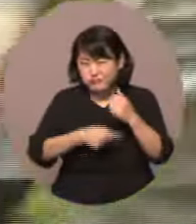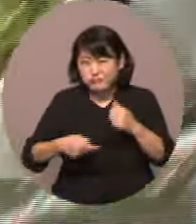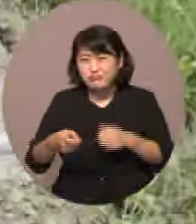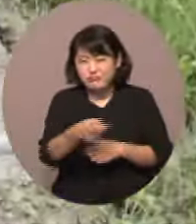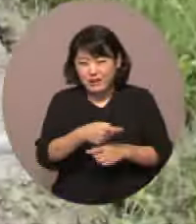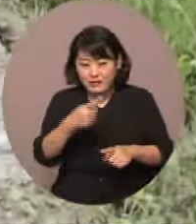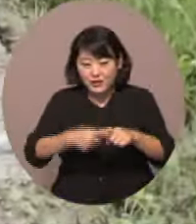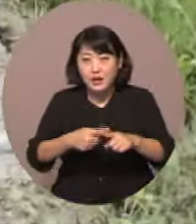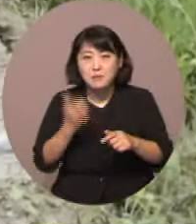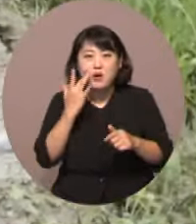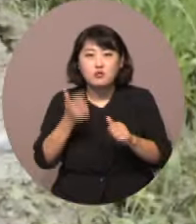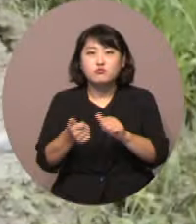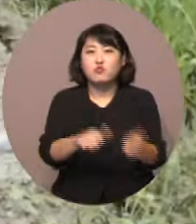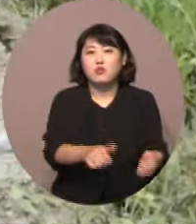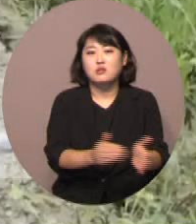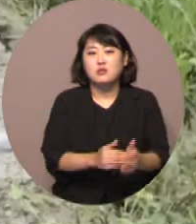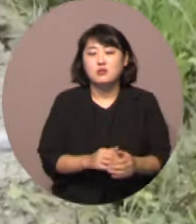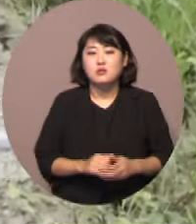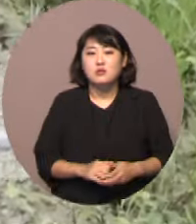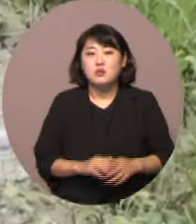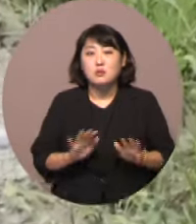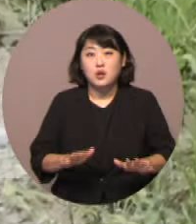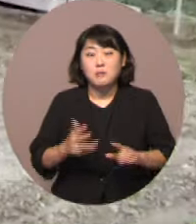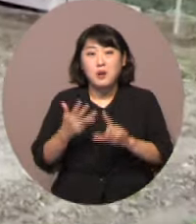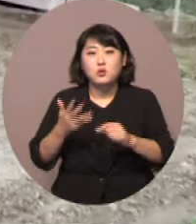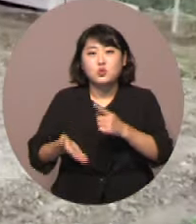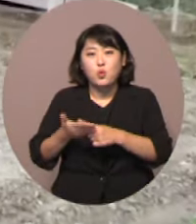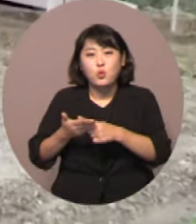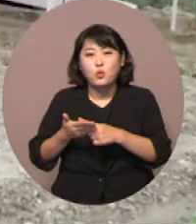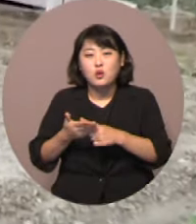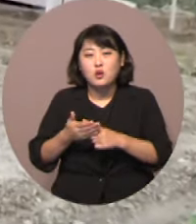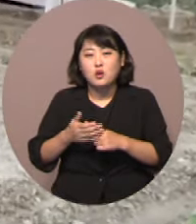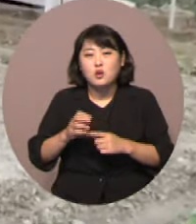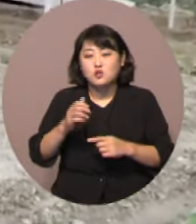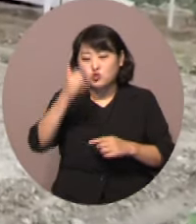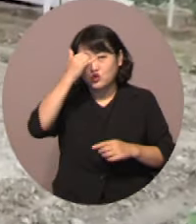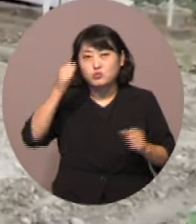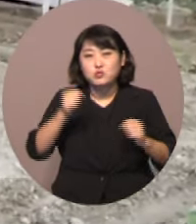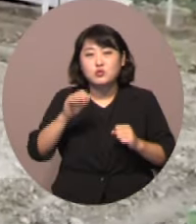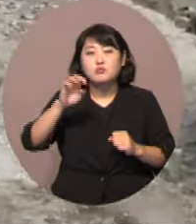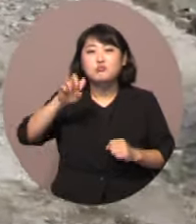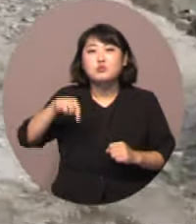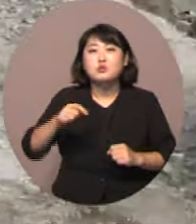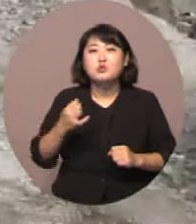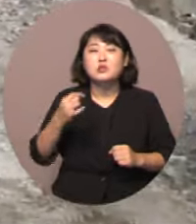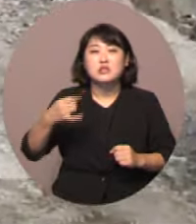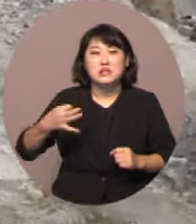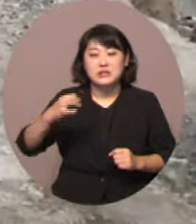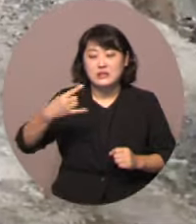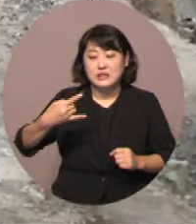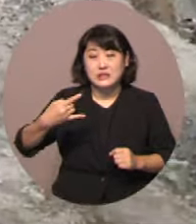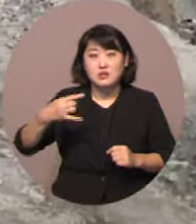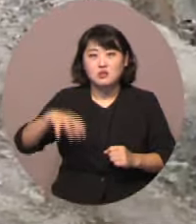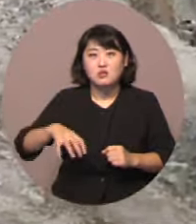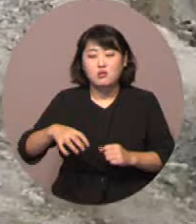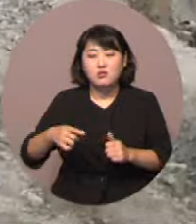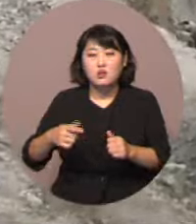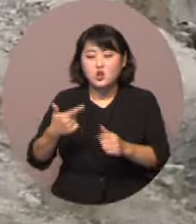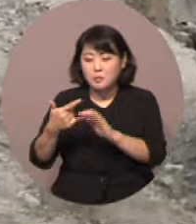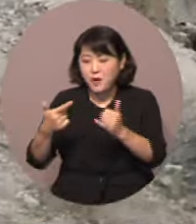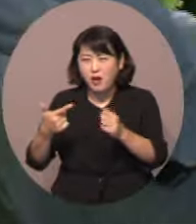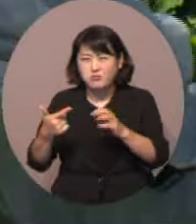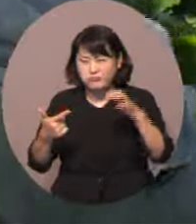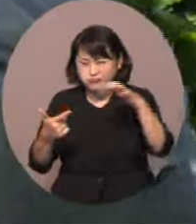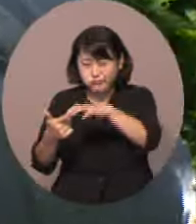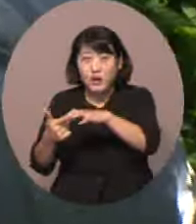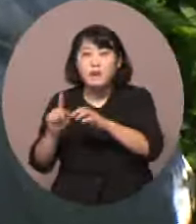숨졌고 이달 초에도 충북 문의에서 벌때가 작업자 여섯 명을 공격해 한 명이 숨지기도 했습니다